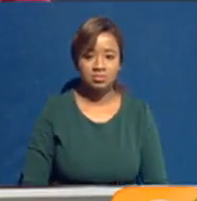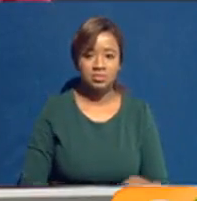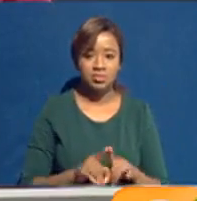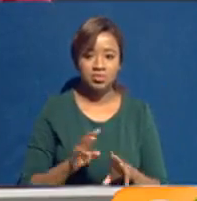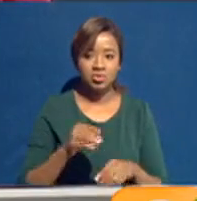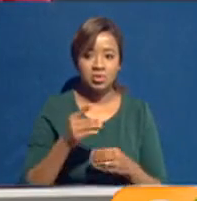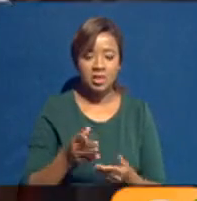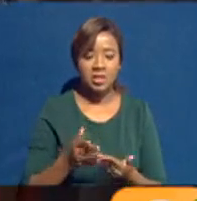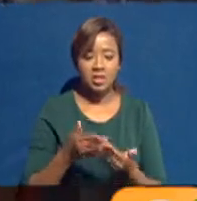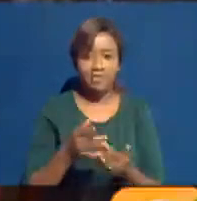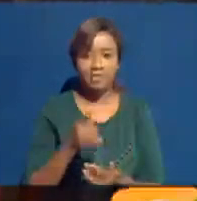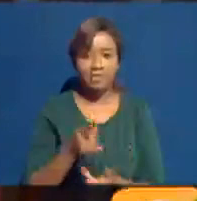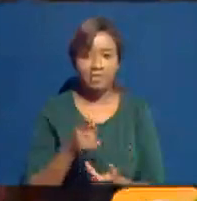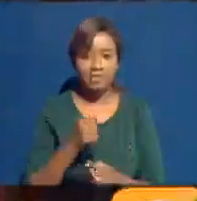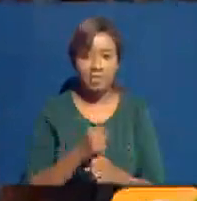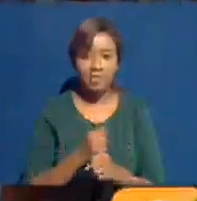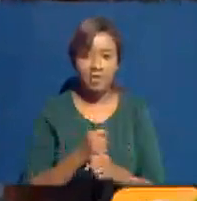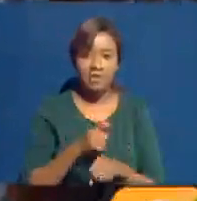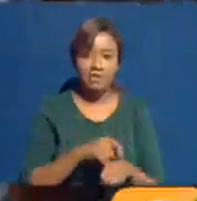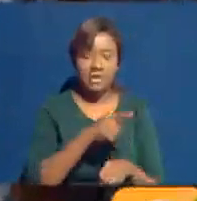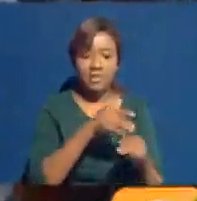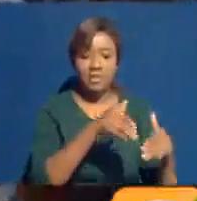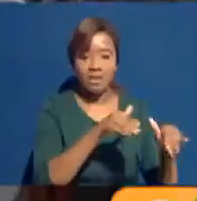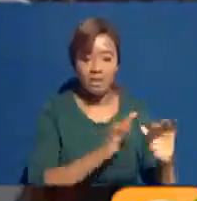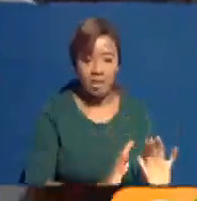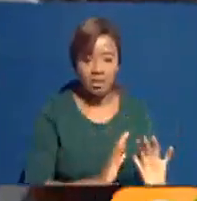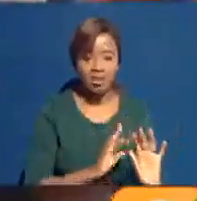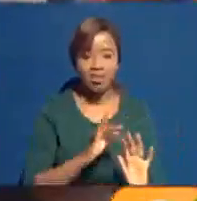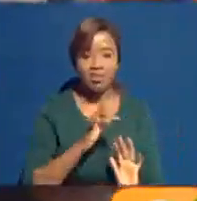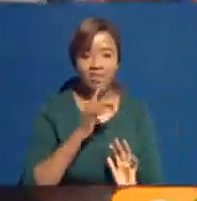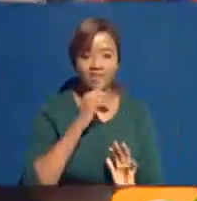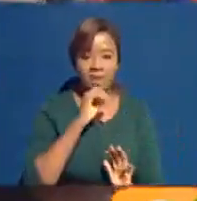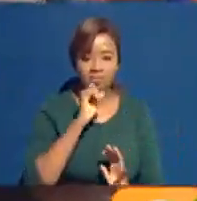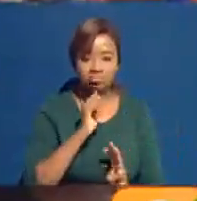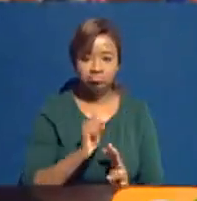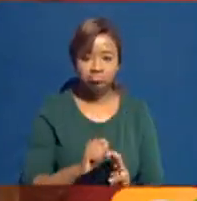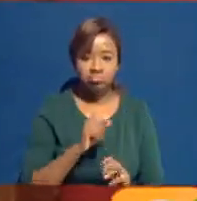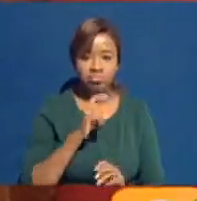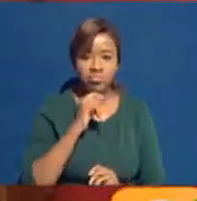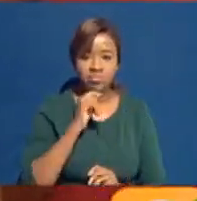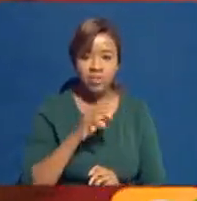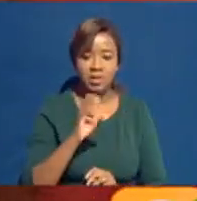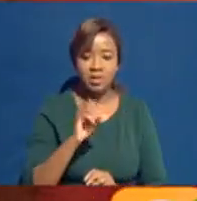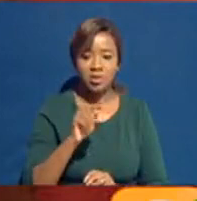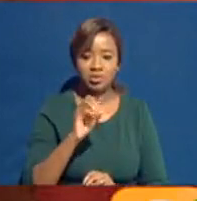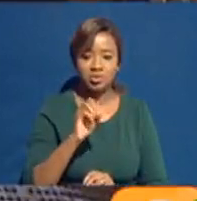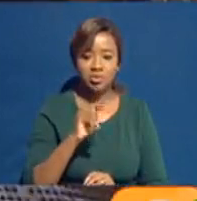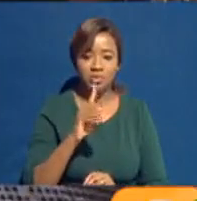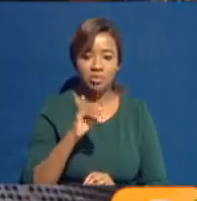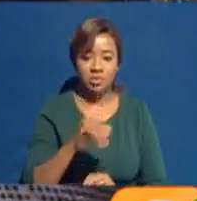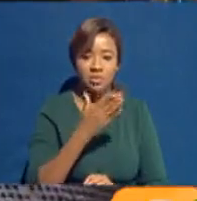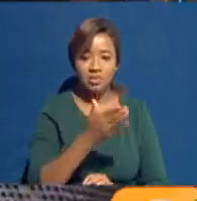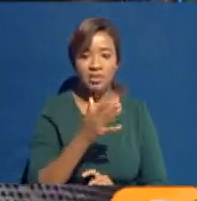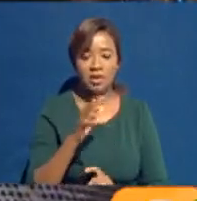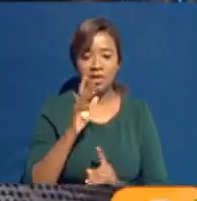maisha yatakapokamilika. Na kwenye hafla ya mazishi ya mwenyekiti wa baraza la wazee wa jamii ya Waluo, Ker Willis Opiyo Otondi, huko